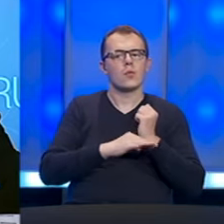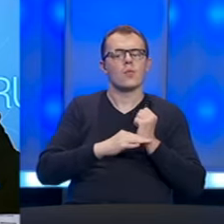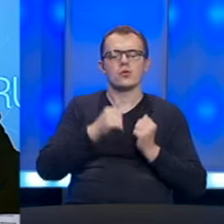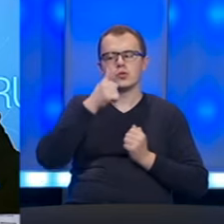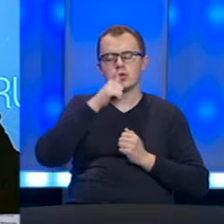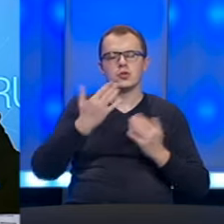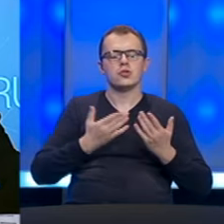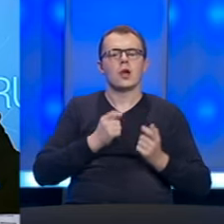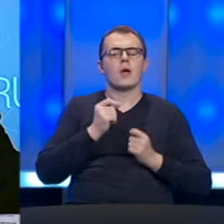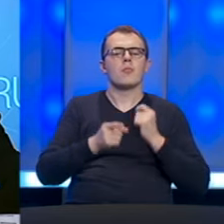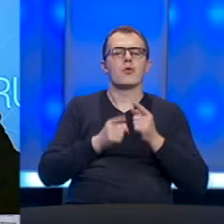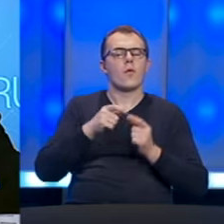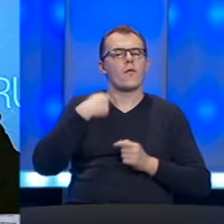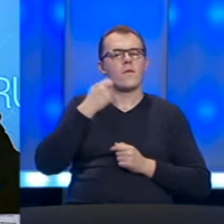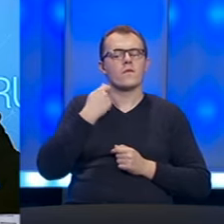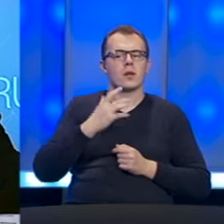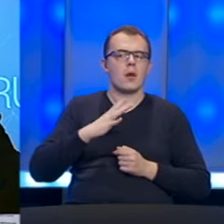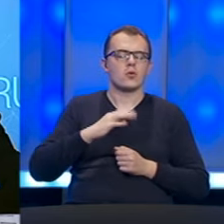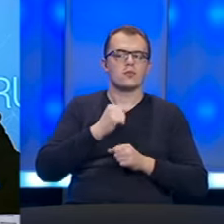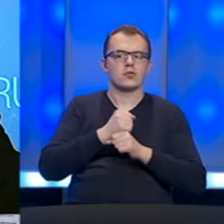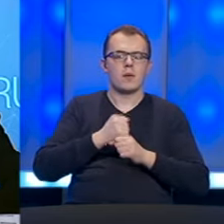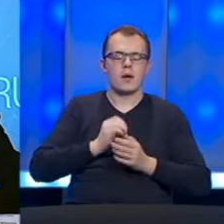je poruka ovog filma, gospođo Marić?